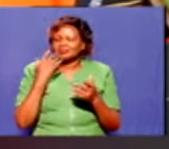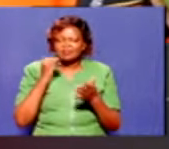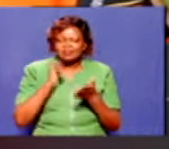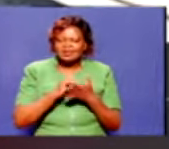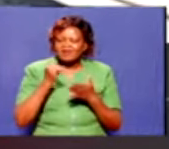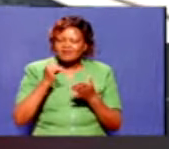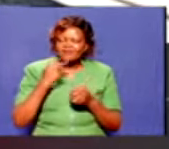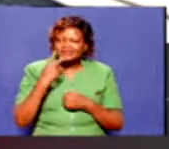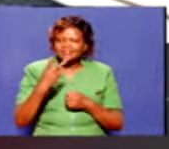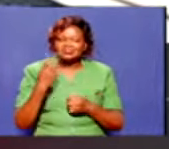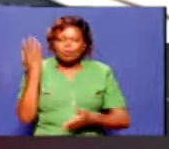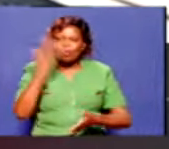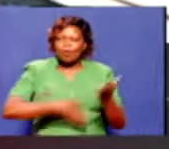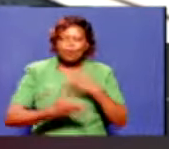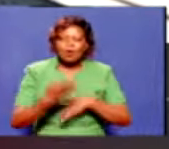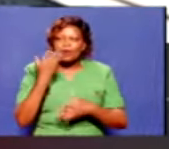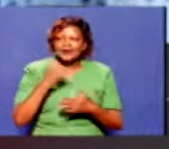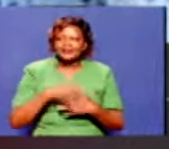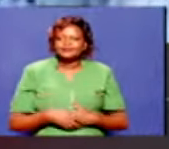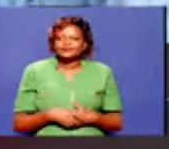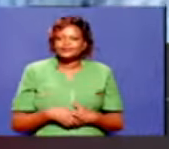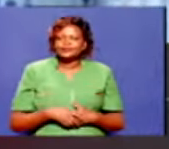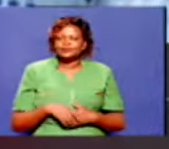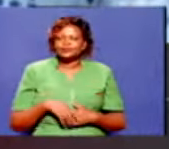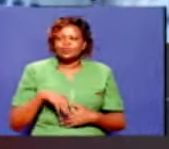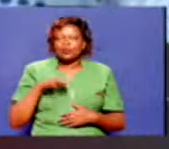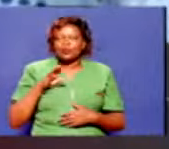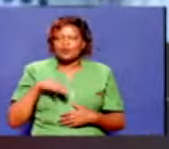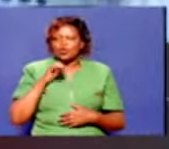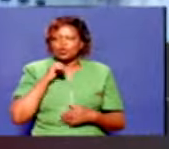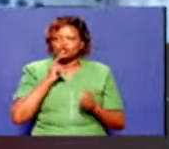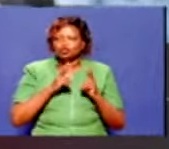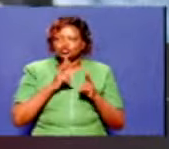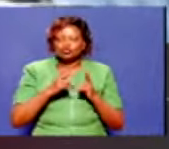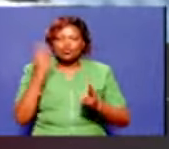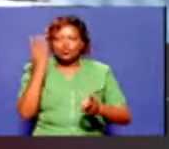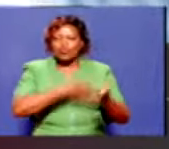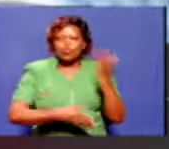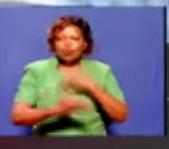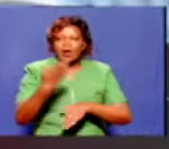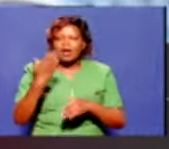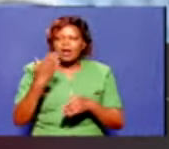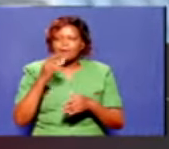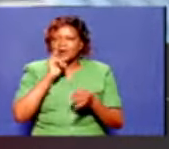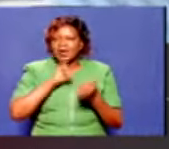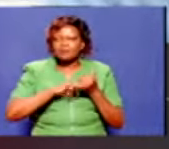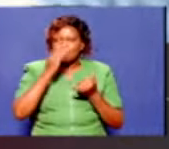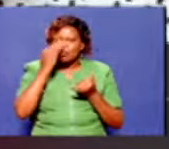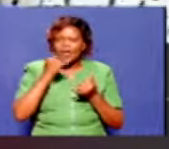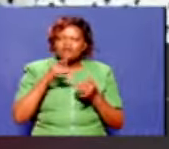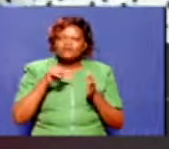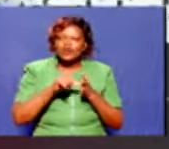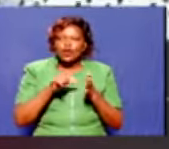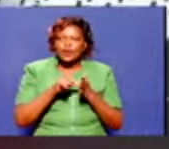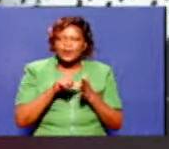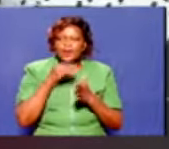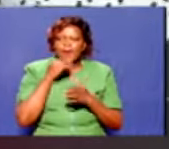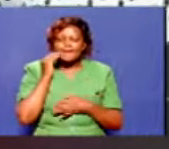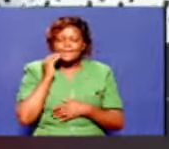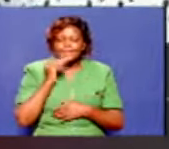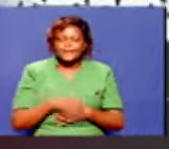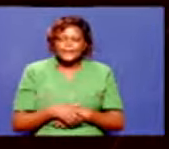kukata mikono. Mwanamke wa umri wa miaka 22 akatwa mikono na mume kufuatia ugomvi Busia.